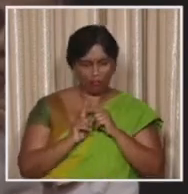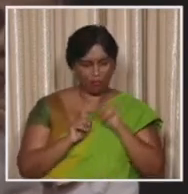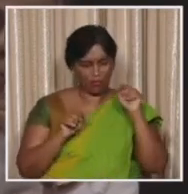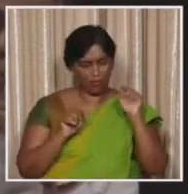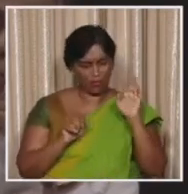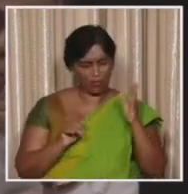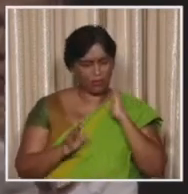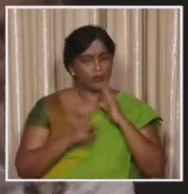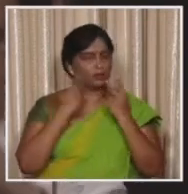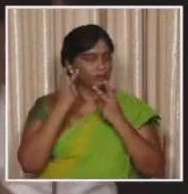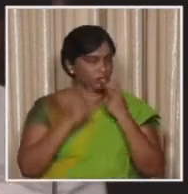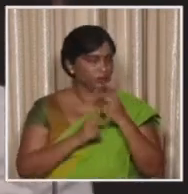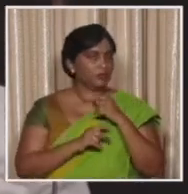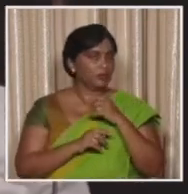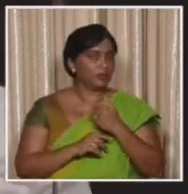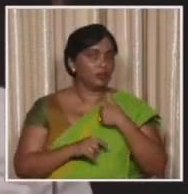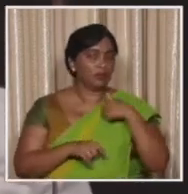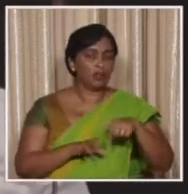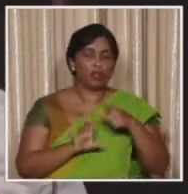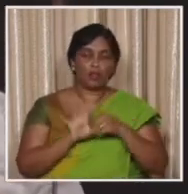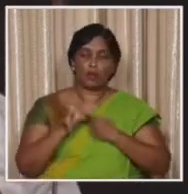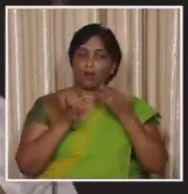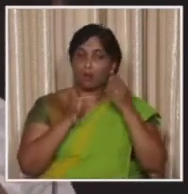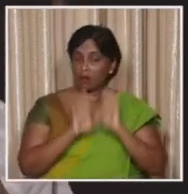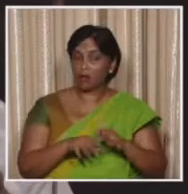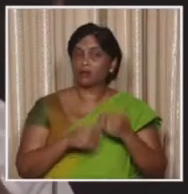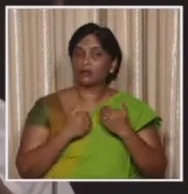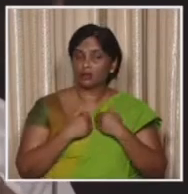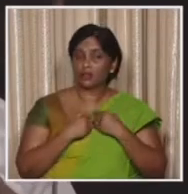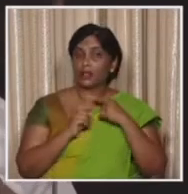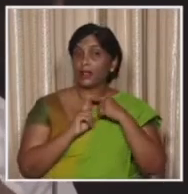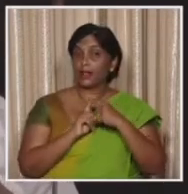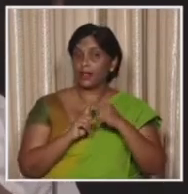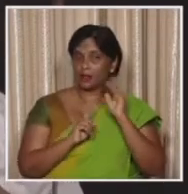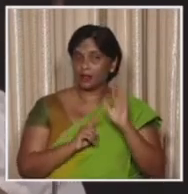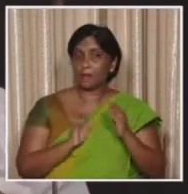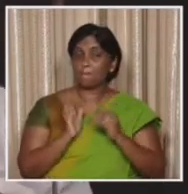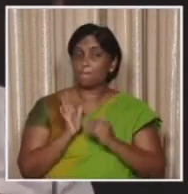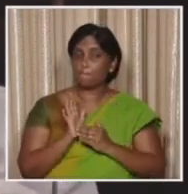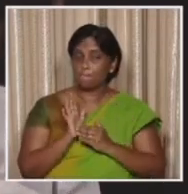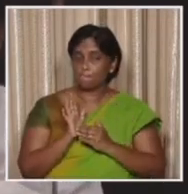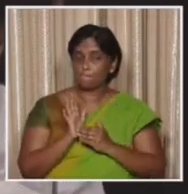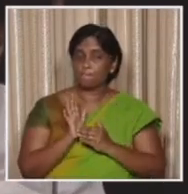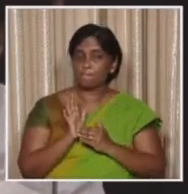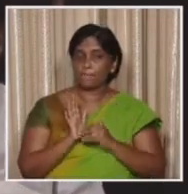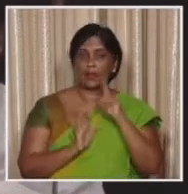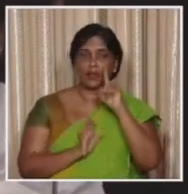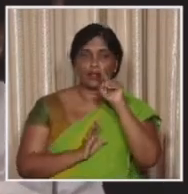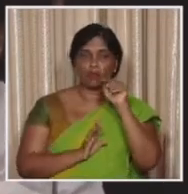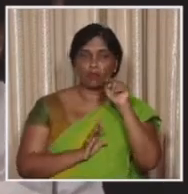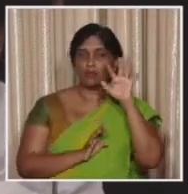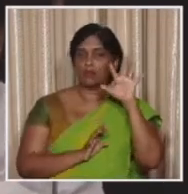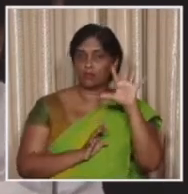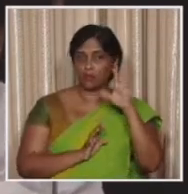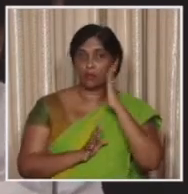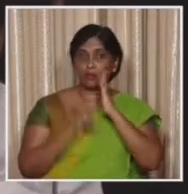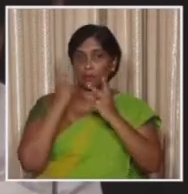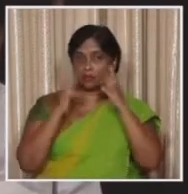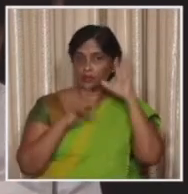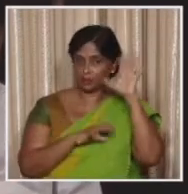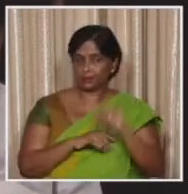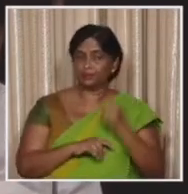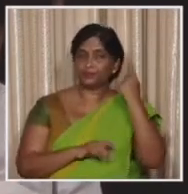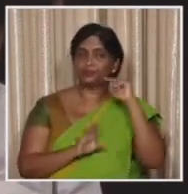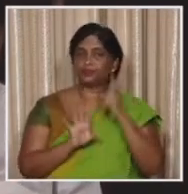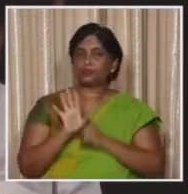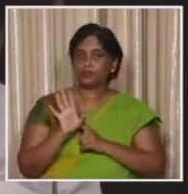Kiyala Sancharaka Kshetra. Abi me avurudde avasanayedi ape ilakke thibbe million ekai point pahaka sancharakayagen giya